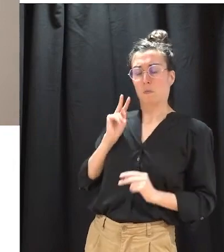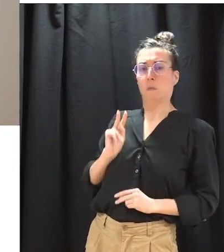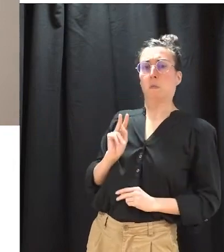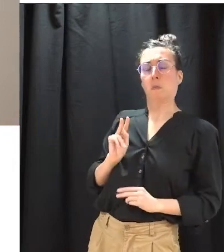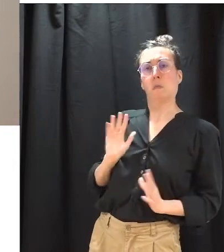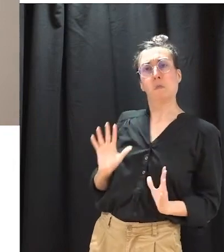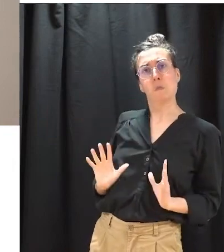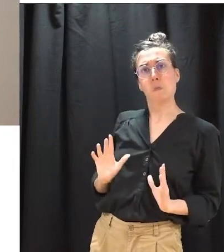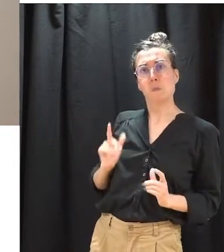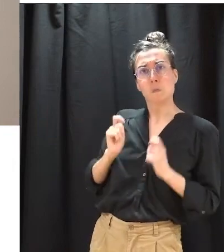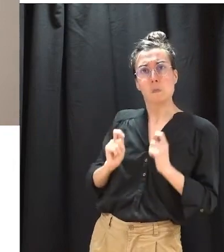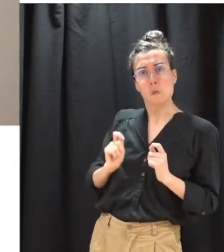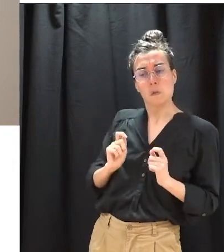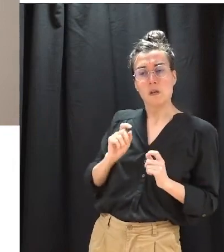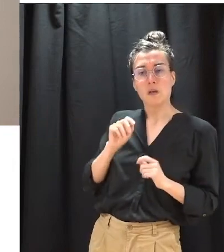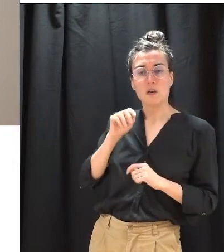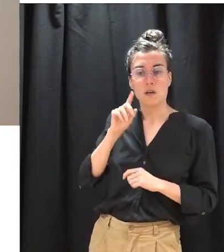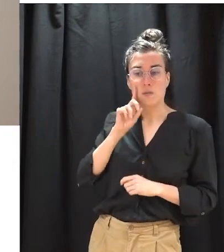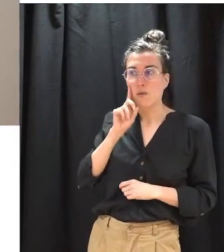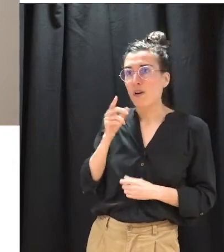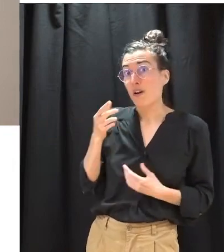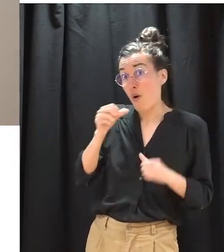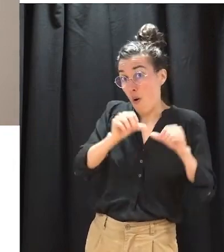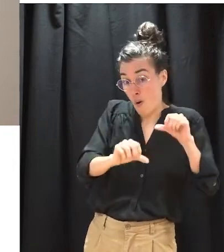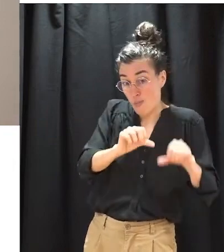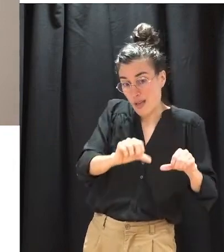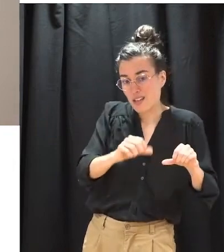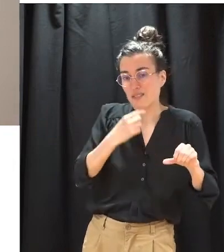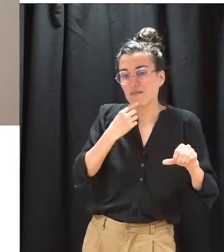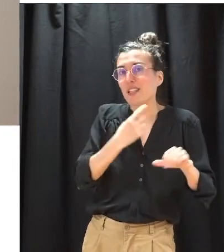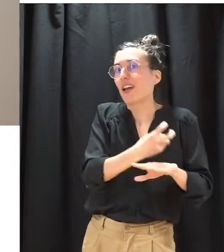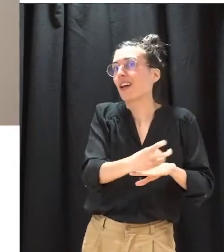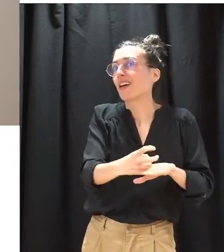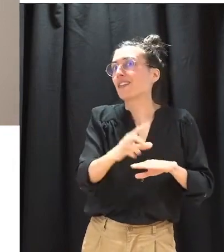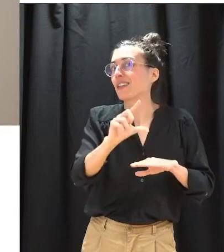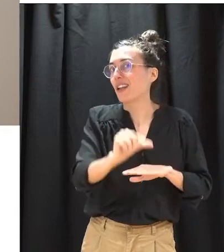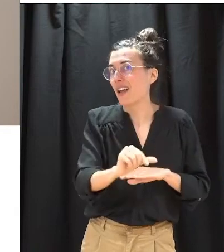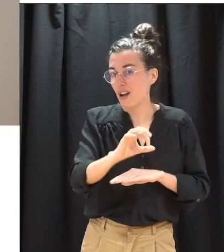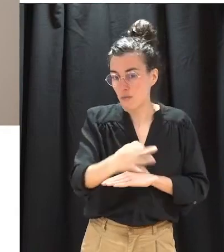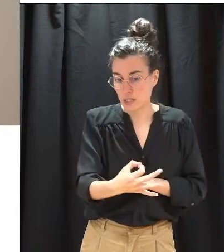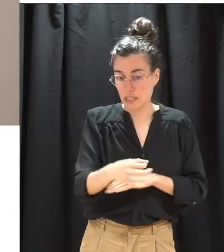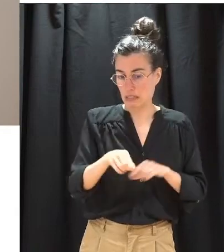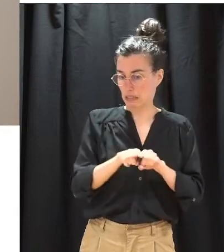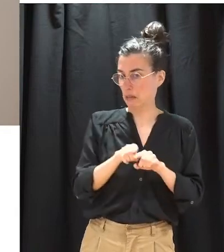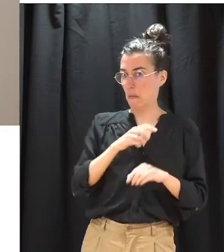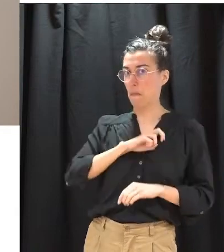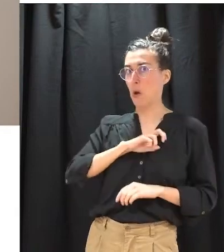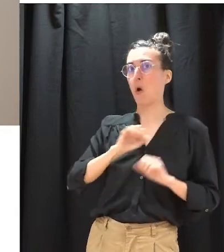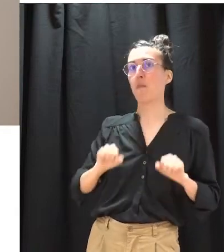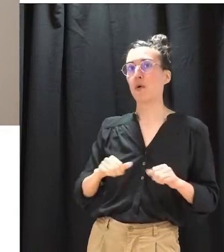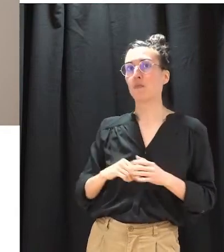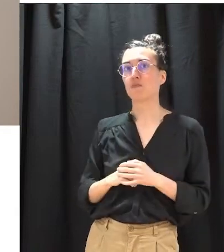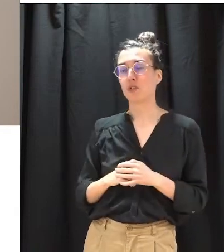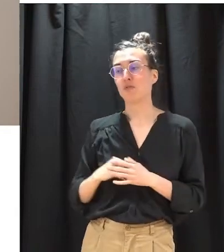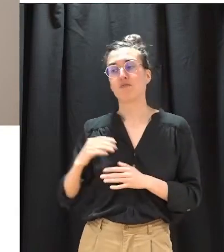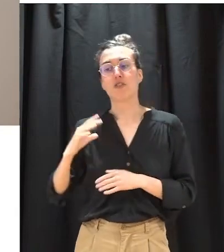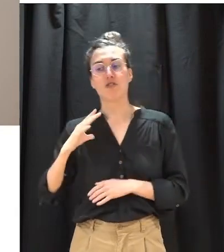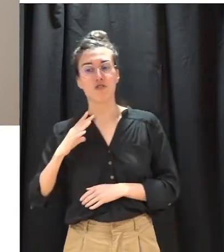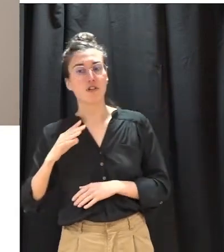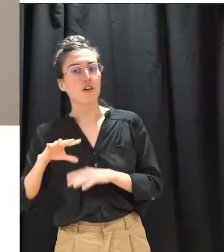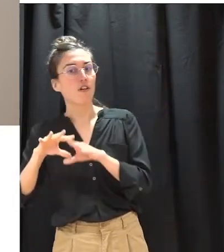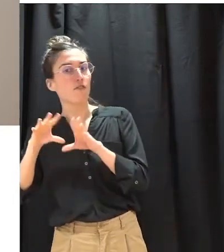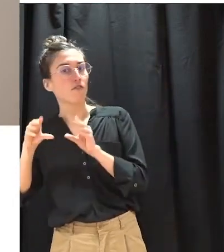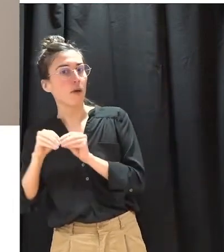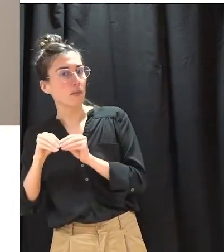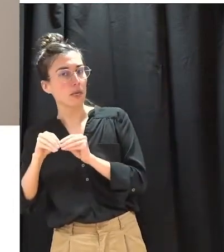un tout petit, ça peut faire peur. Donc, pour certaines familles, certains vont refuser, parce que ils ont fait ce choix de langue des signes,